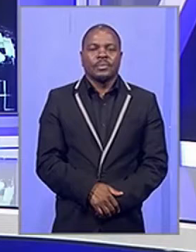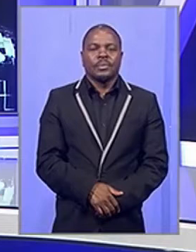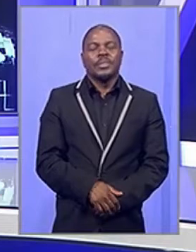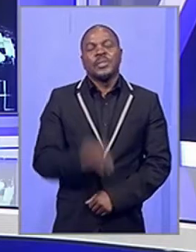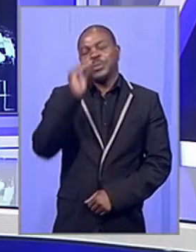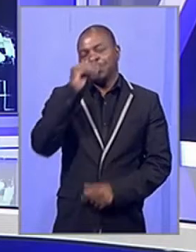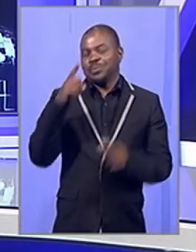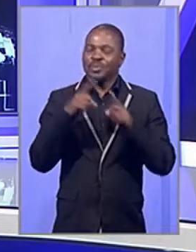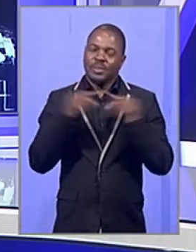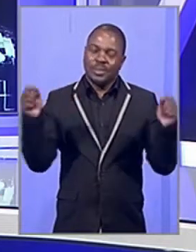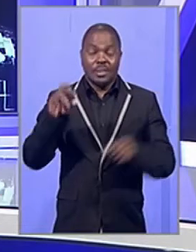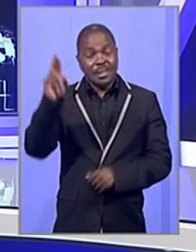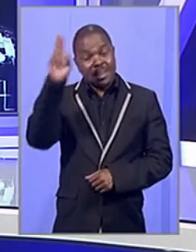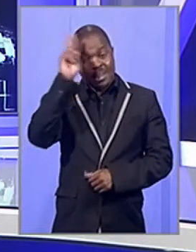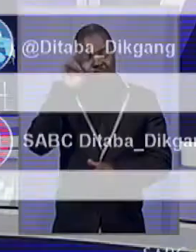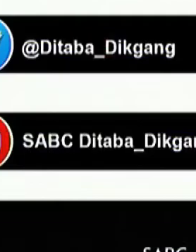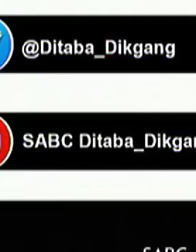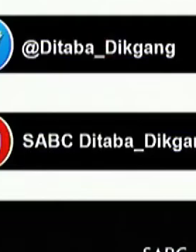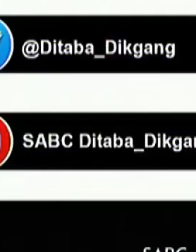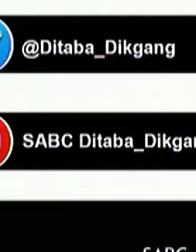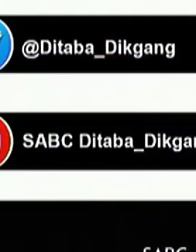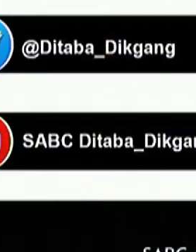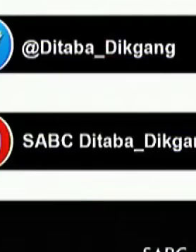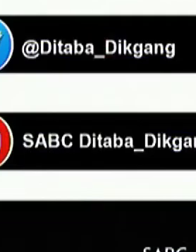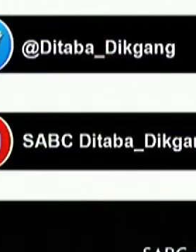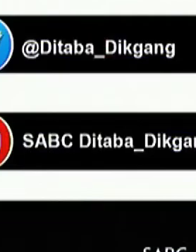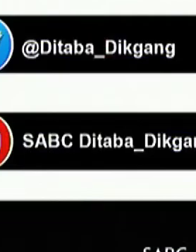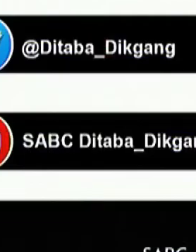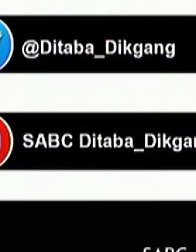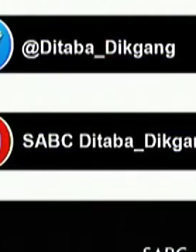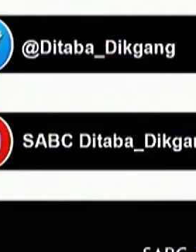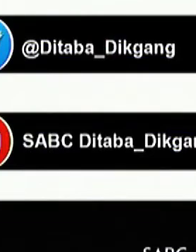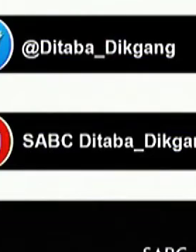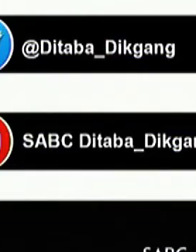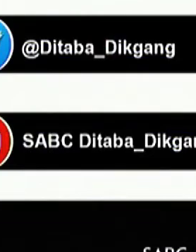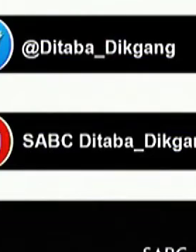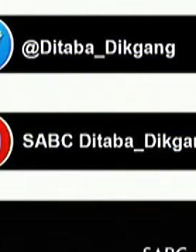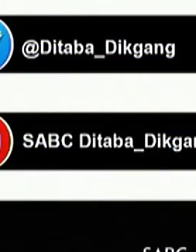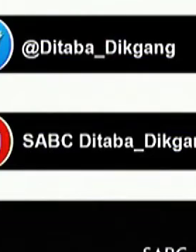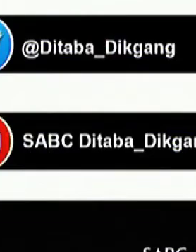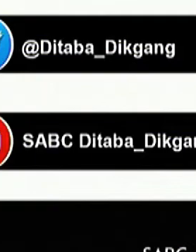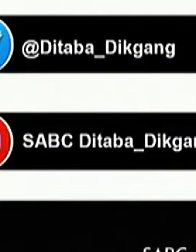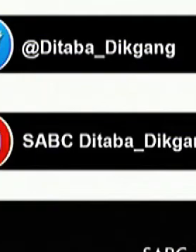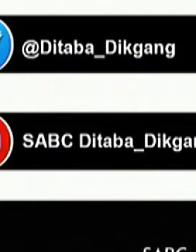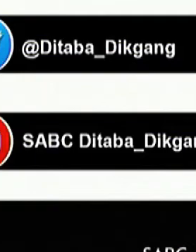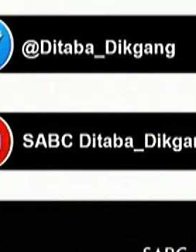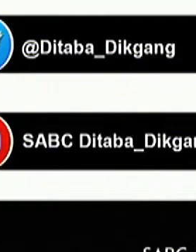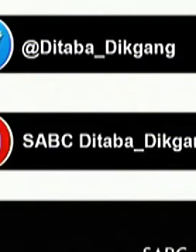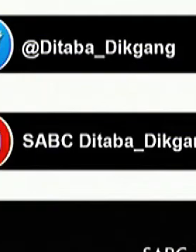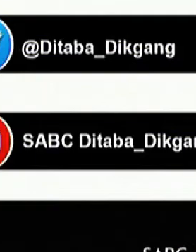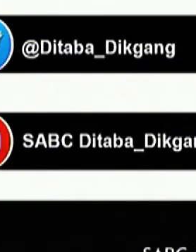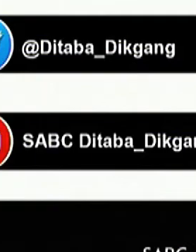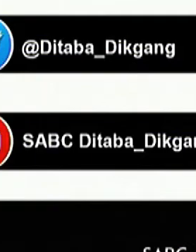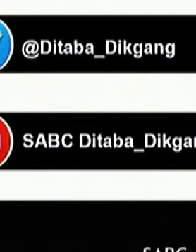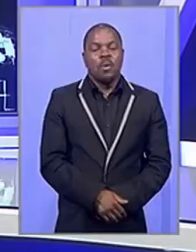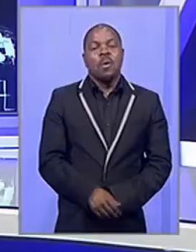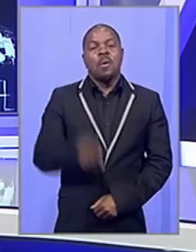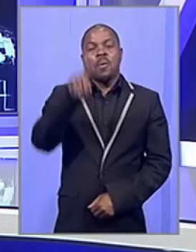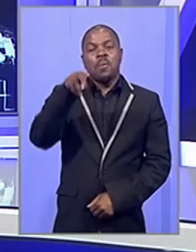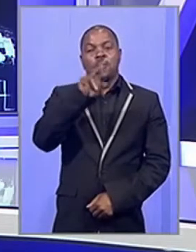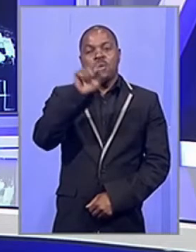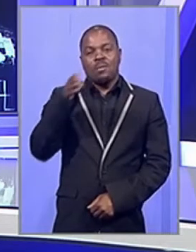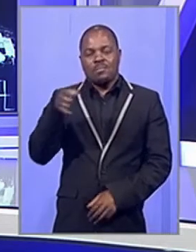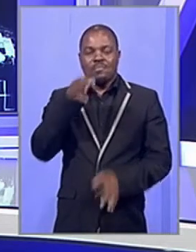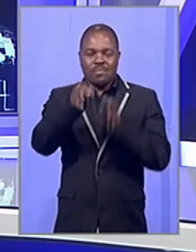Pagesho di felela mo gopolang gore le ka kgatha tema go Twitter, Facebook le WhatsApp. Pule Rakgwathe o latela ka kakanyo